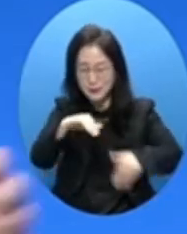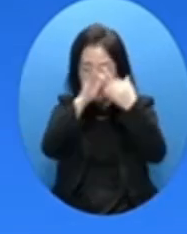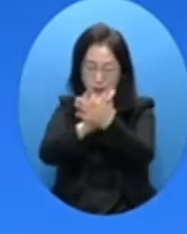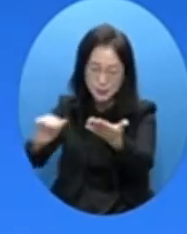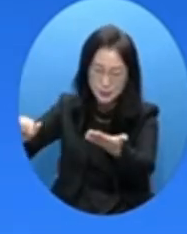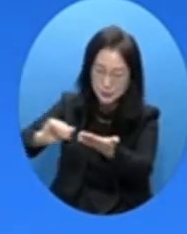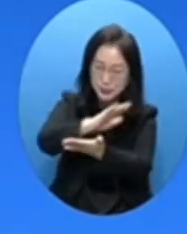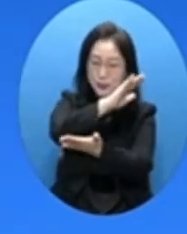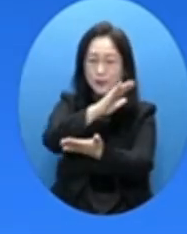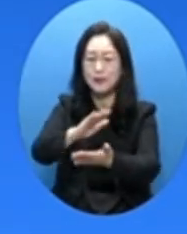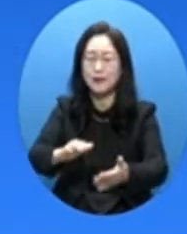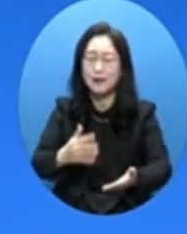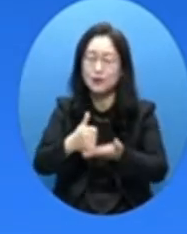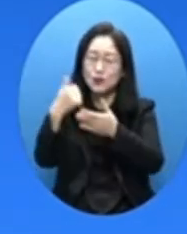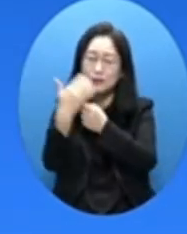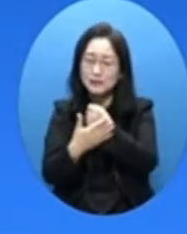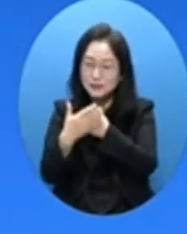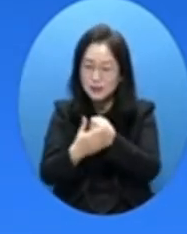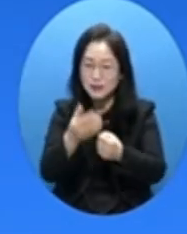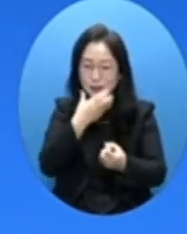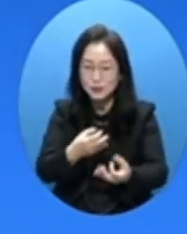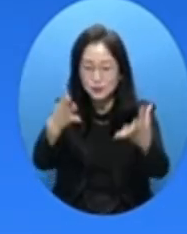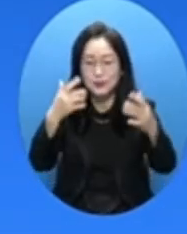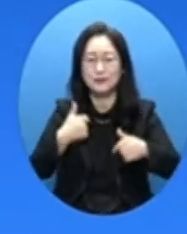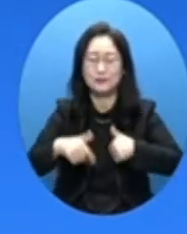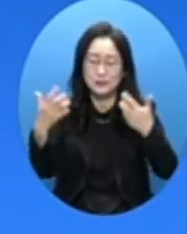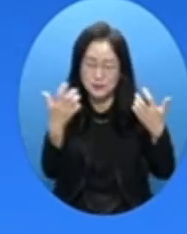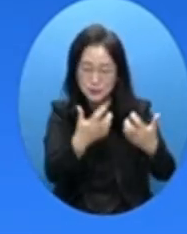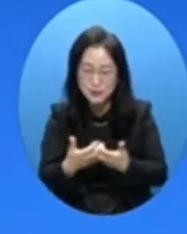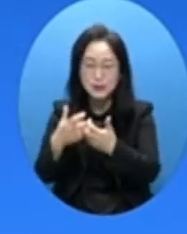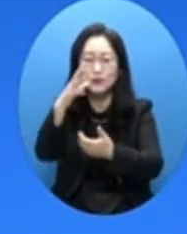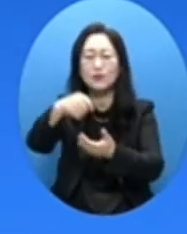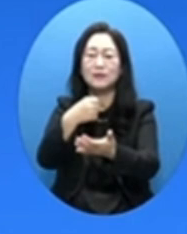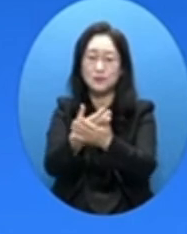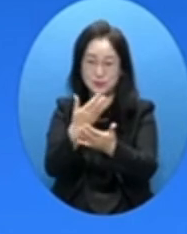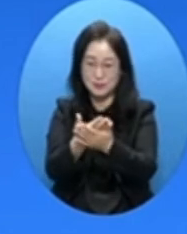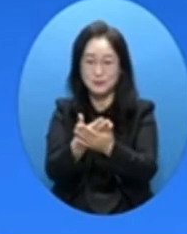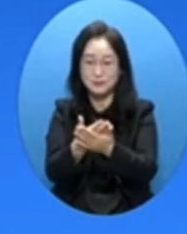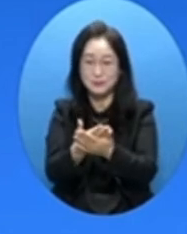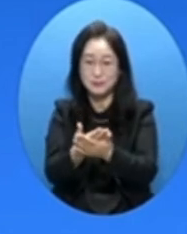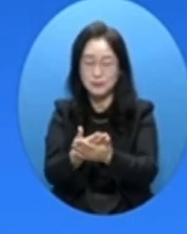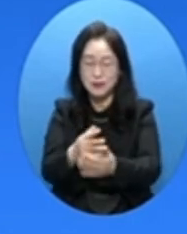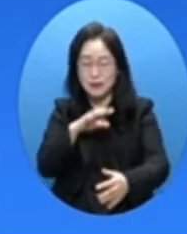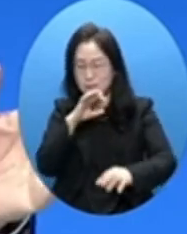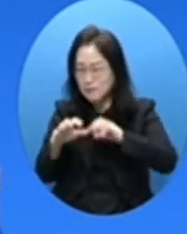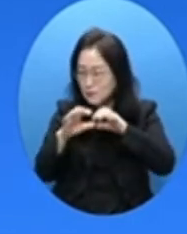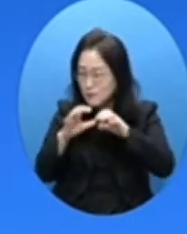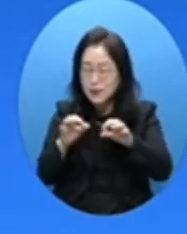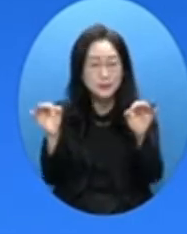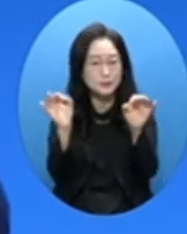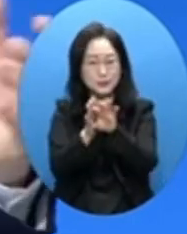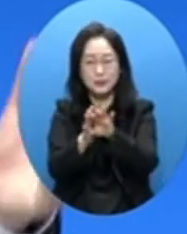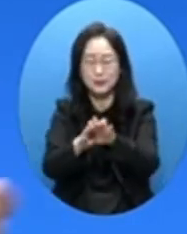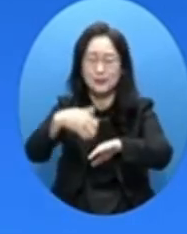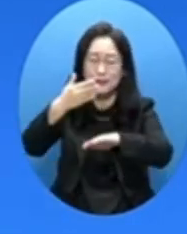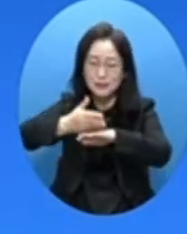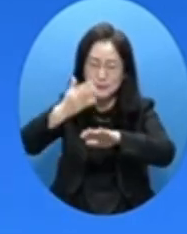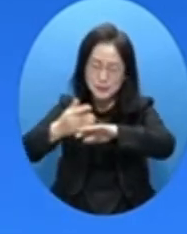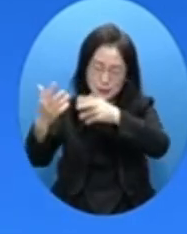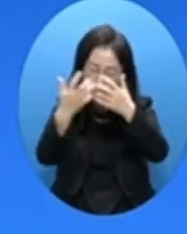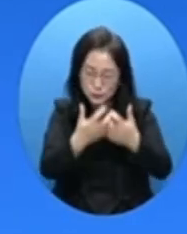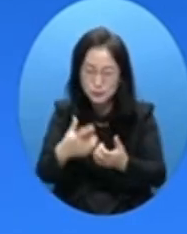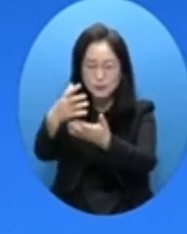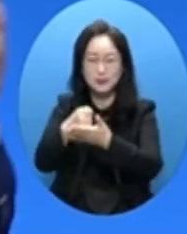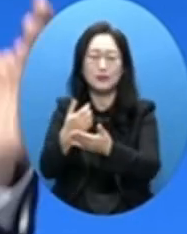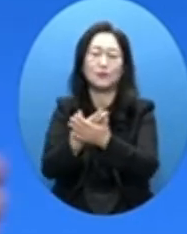떠나가 버리고 주님의 은혜와 축과 기쁨이 넘쳐나게 하여 주옵소서 원망과 불평이 사라지고 감사한 엄청나게 하여